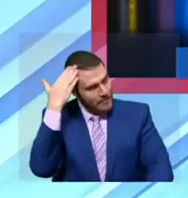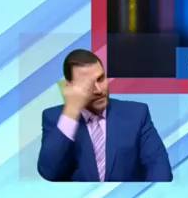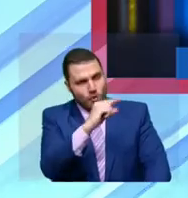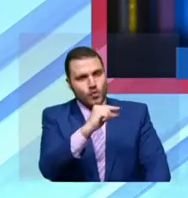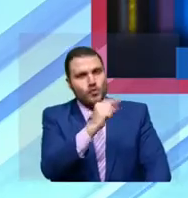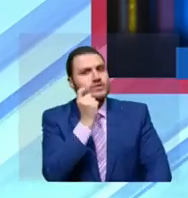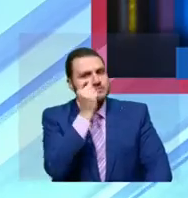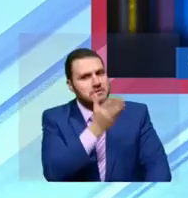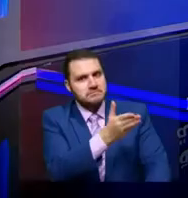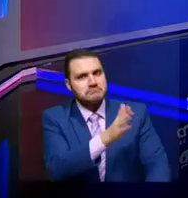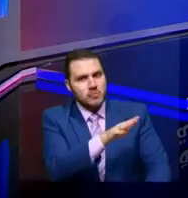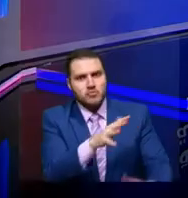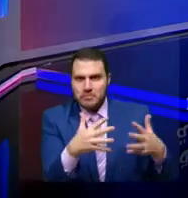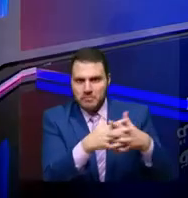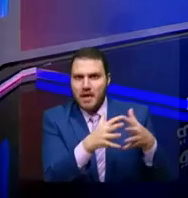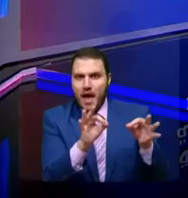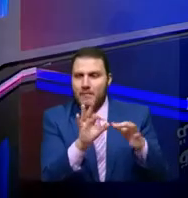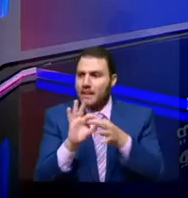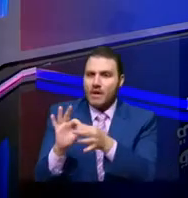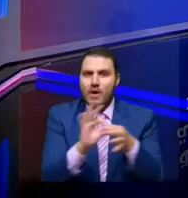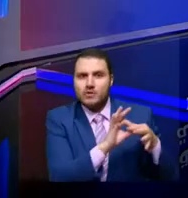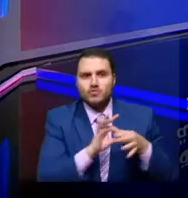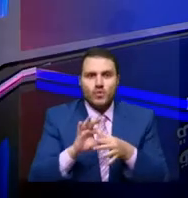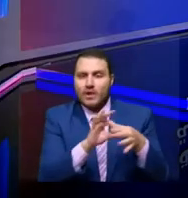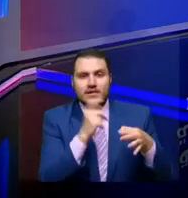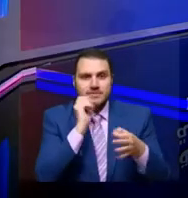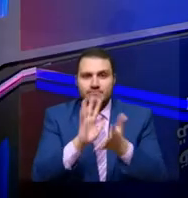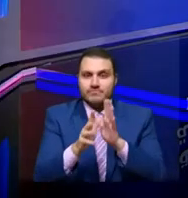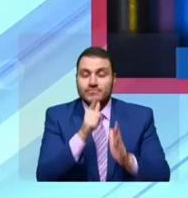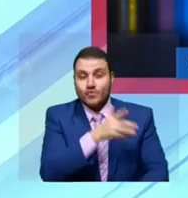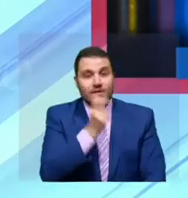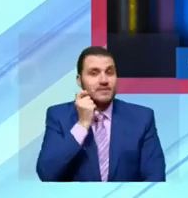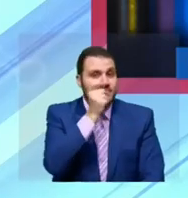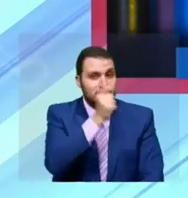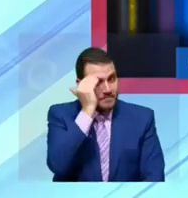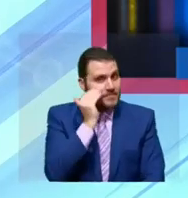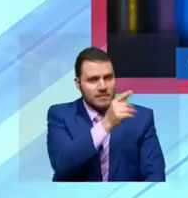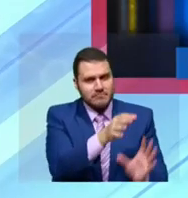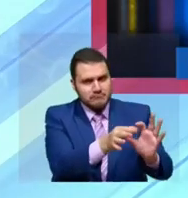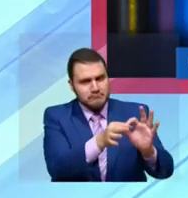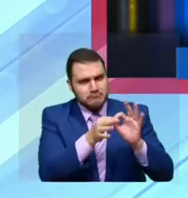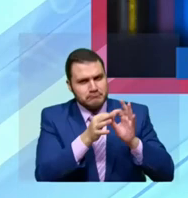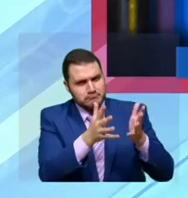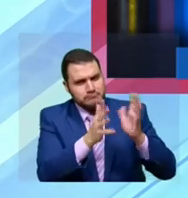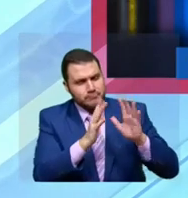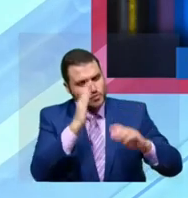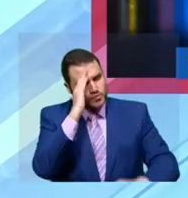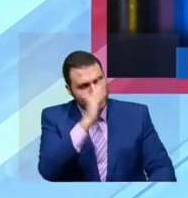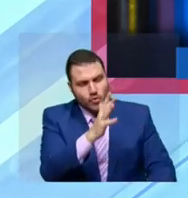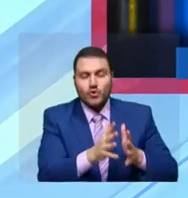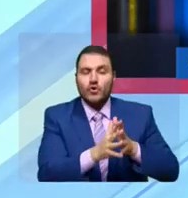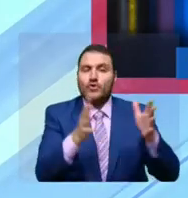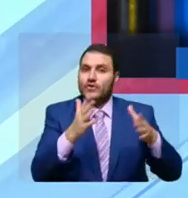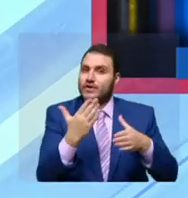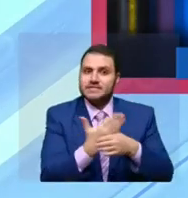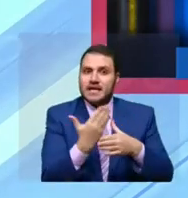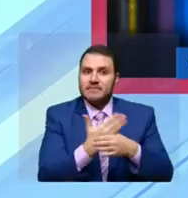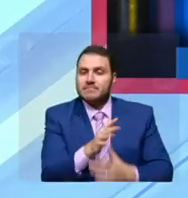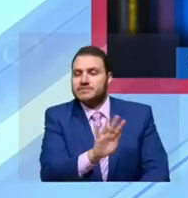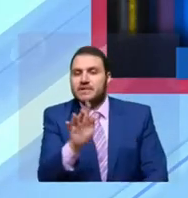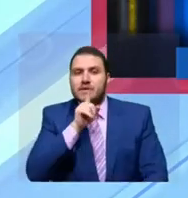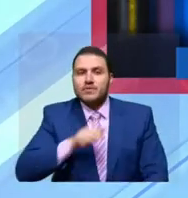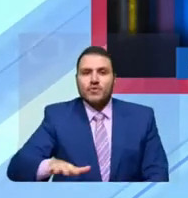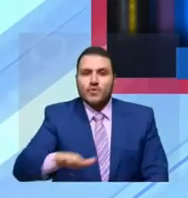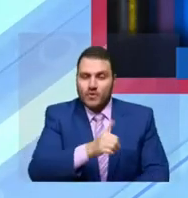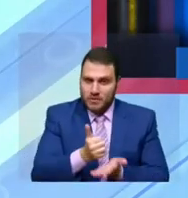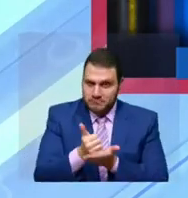الإشارة. نعم. السيدة مشاعل علي الحمادي، شكرا على كل ما يقدم لخدمة أبناء هذا